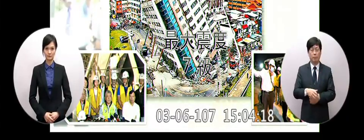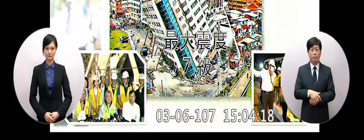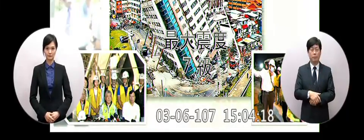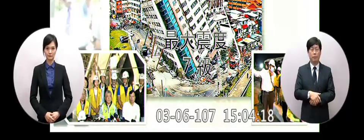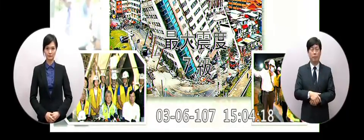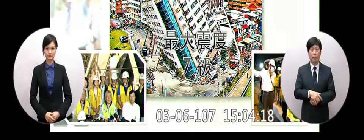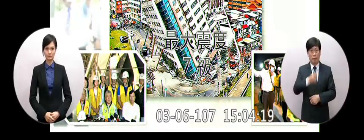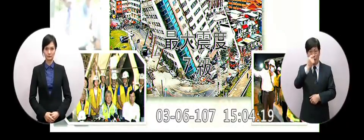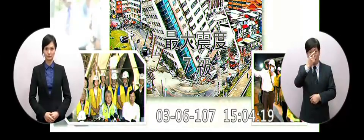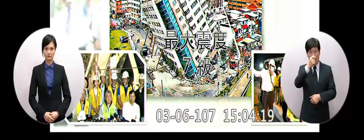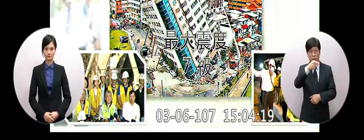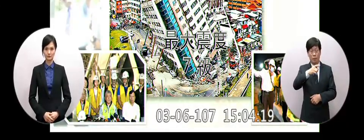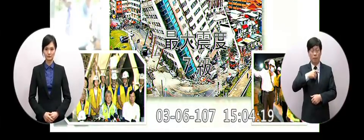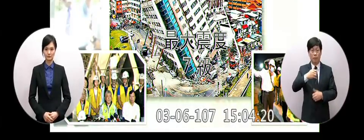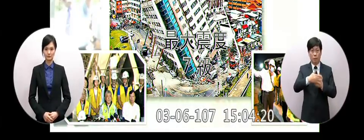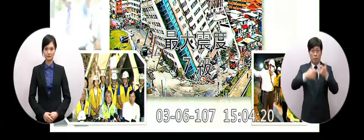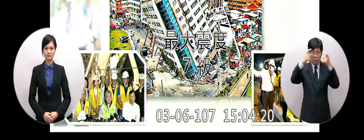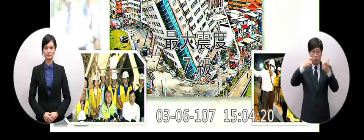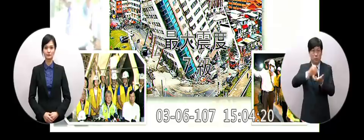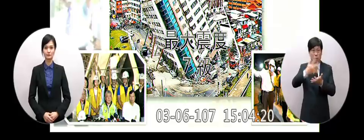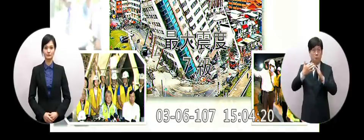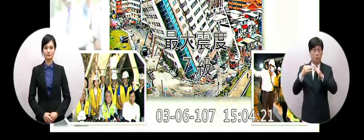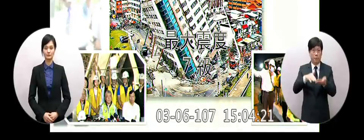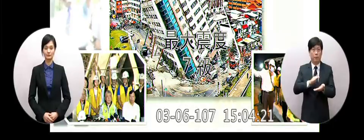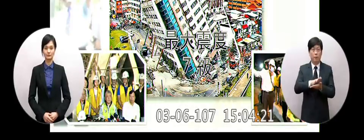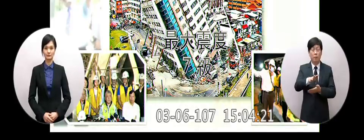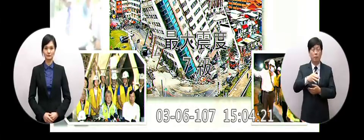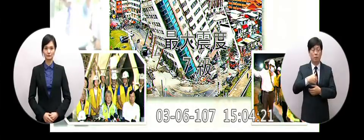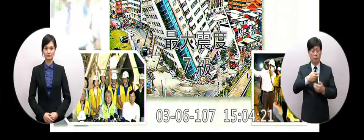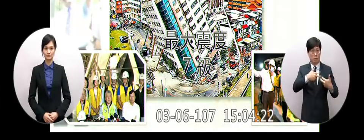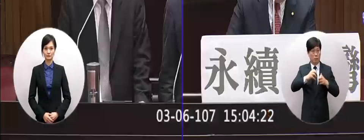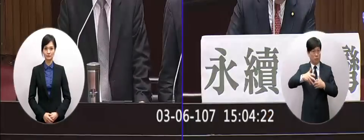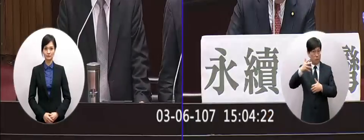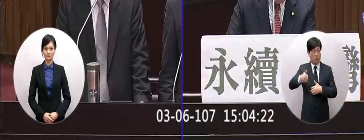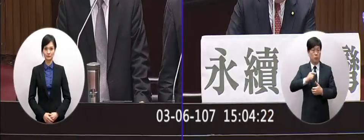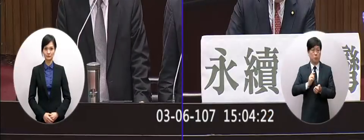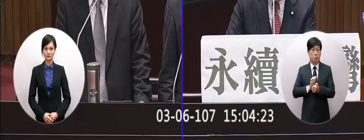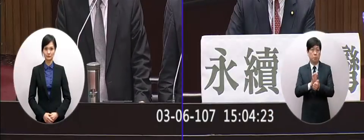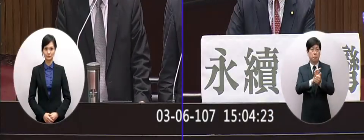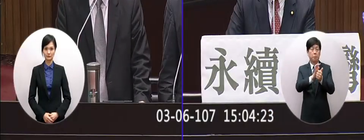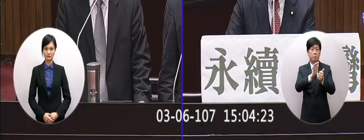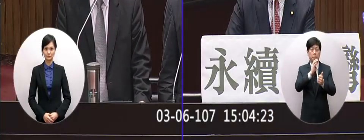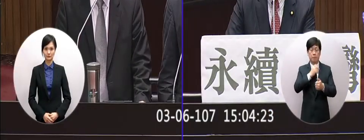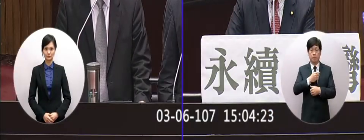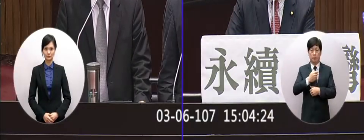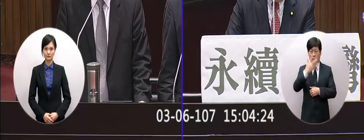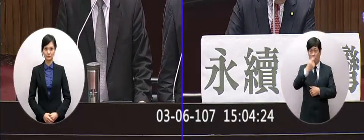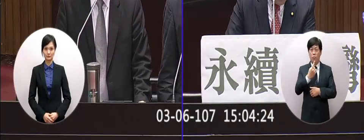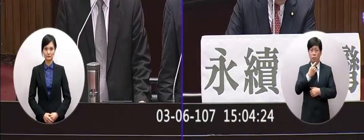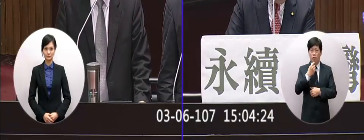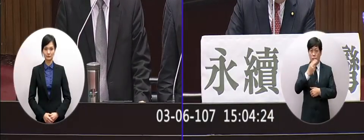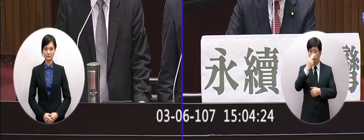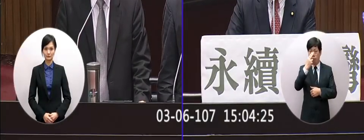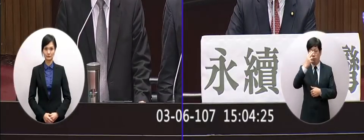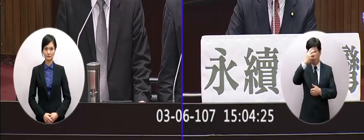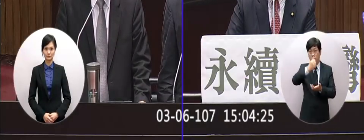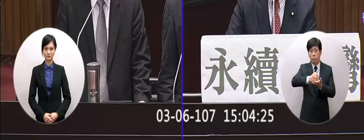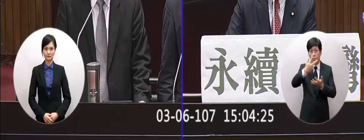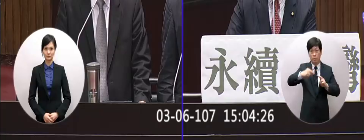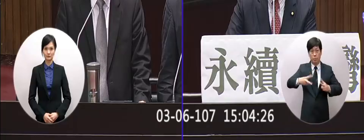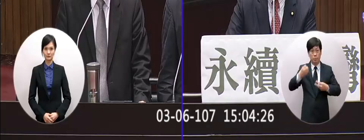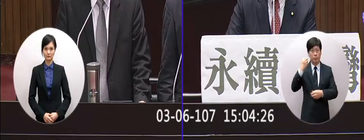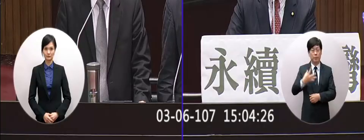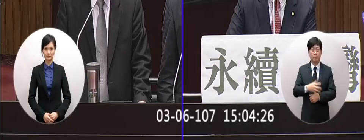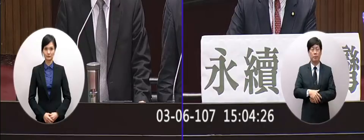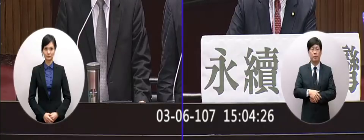那台南围观事件的以后，那蔡总统积极的推动危险老旧及房屋建筑物的加速重